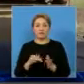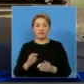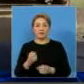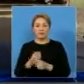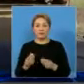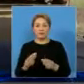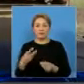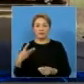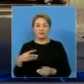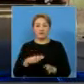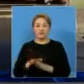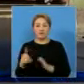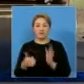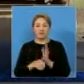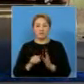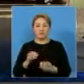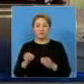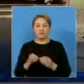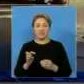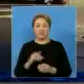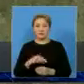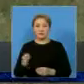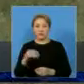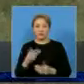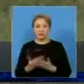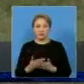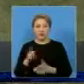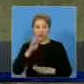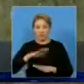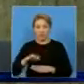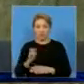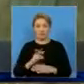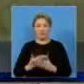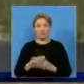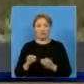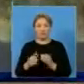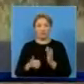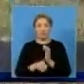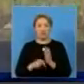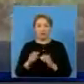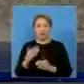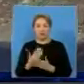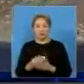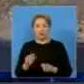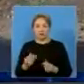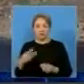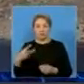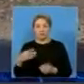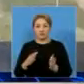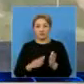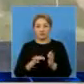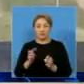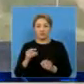сумму 20,6 миллиардов тенге. Аул Ельбисег 16 проектов на сумму